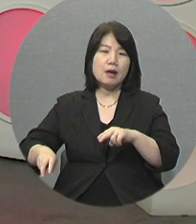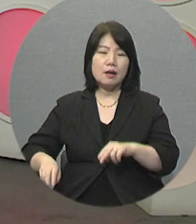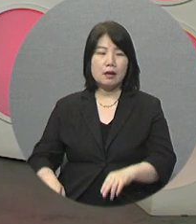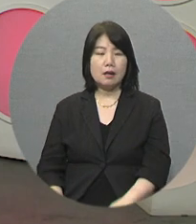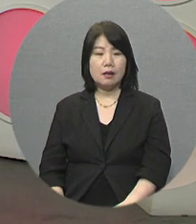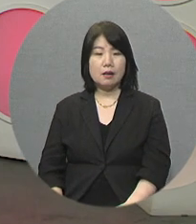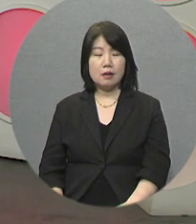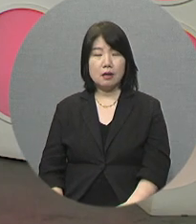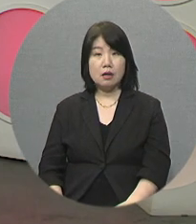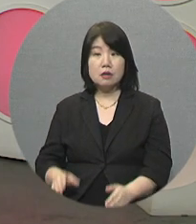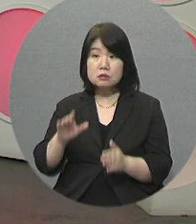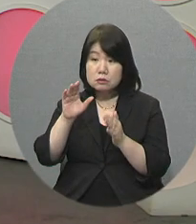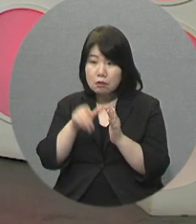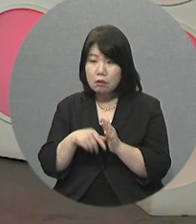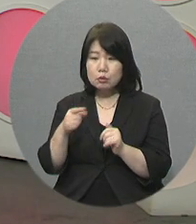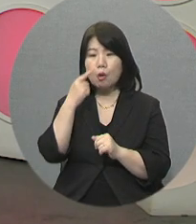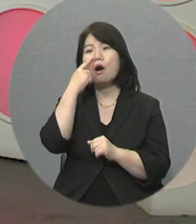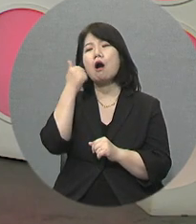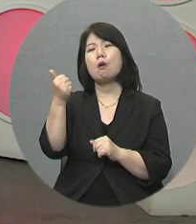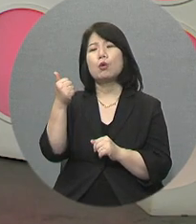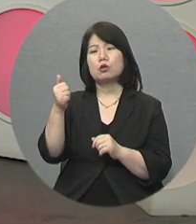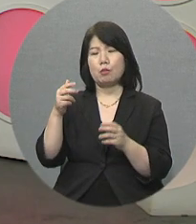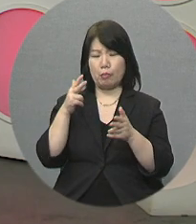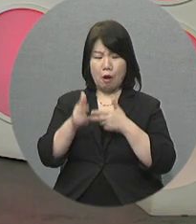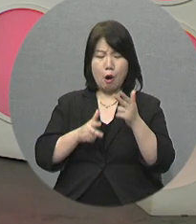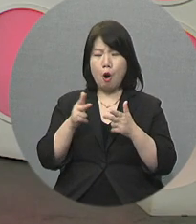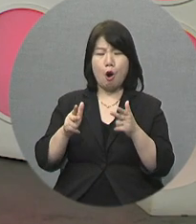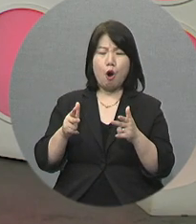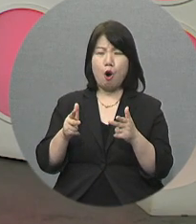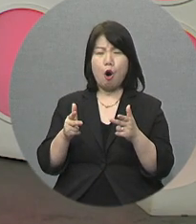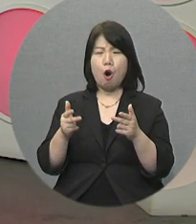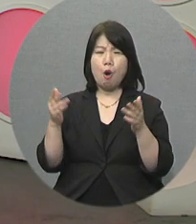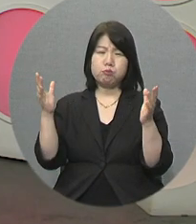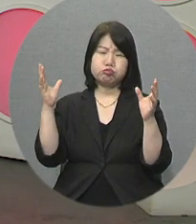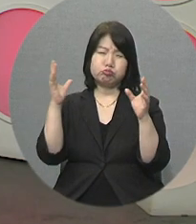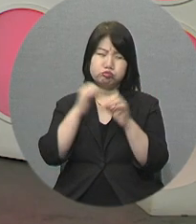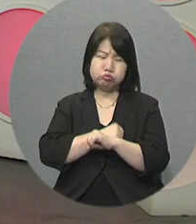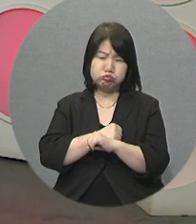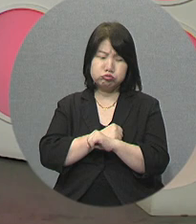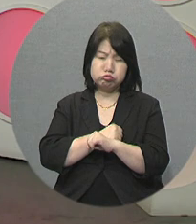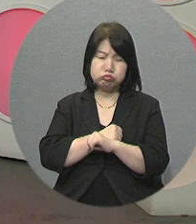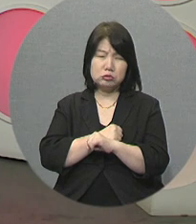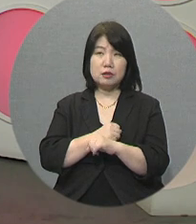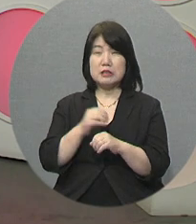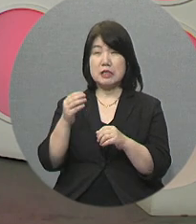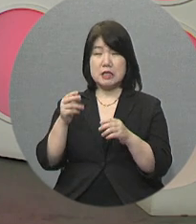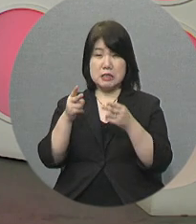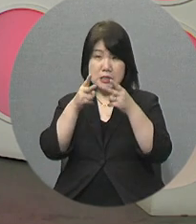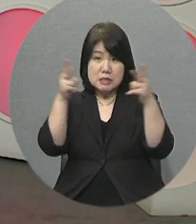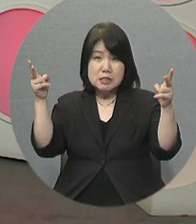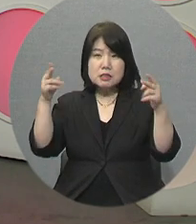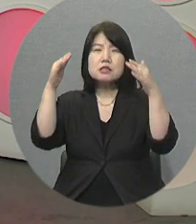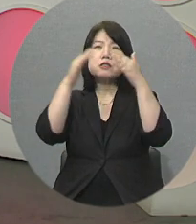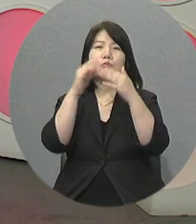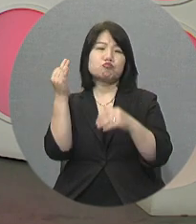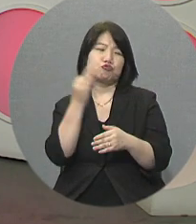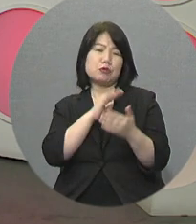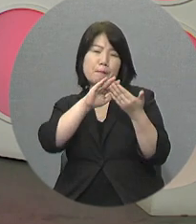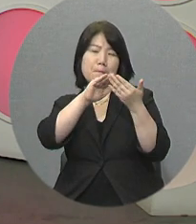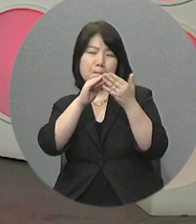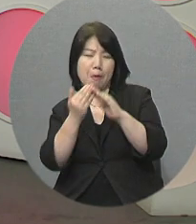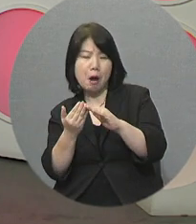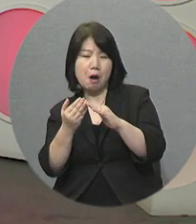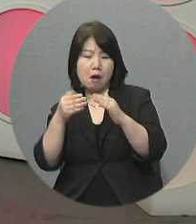그 무렵 아버지의 사업이 부도가 났고 2층 집에서 반 지하로 이사했습니다.